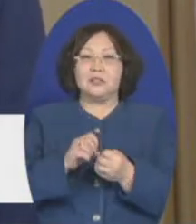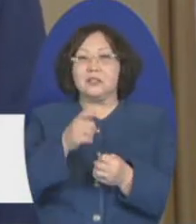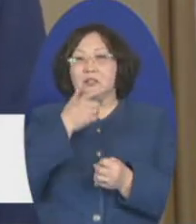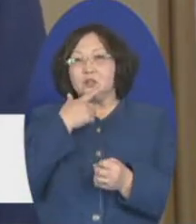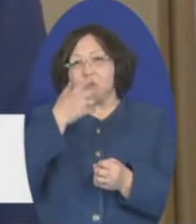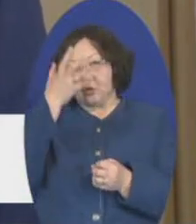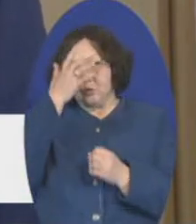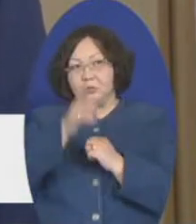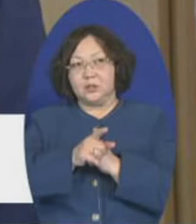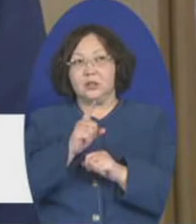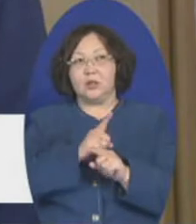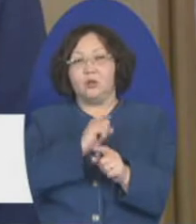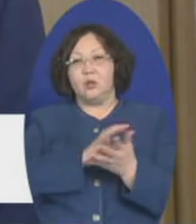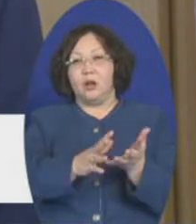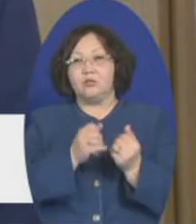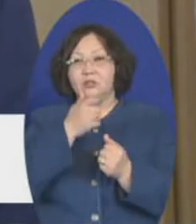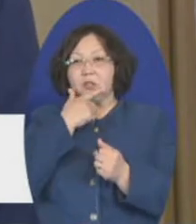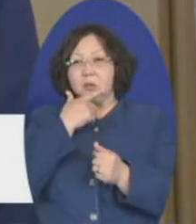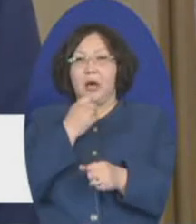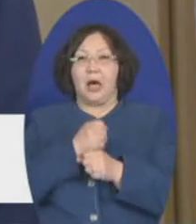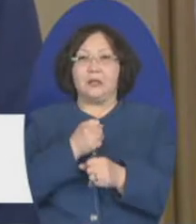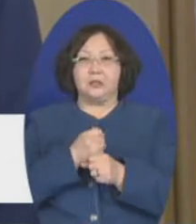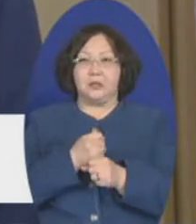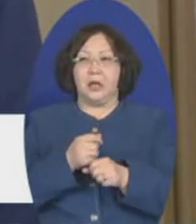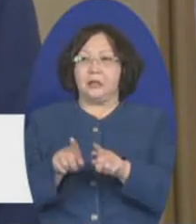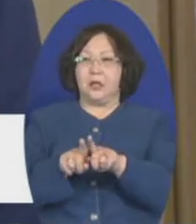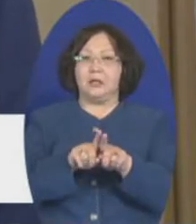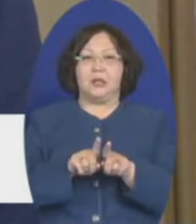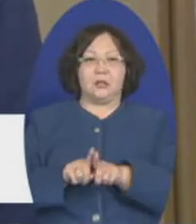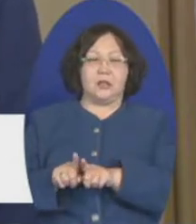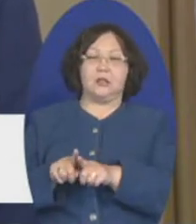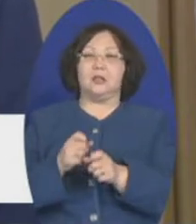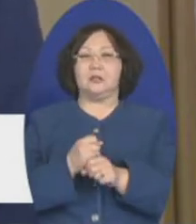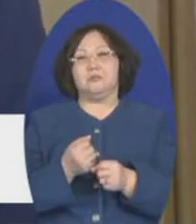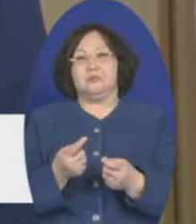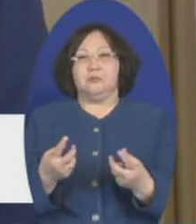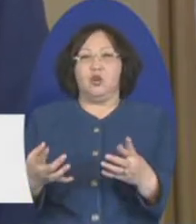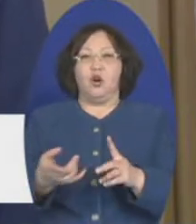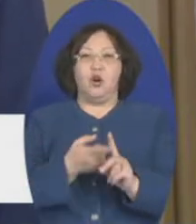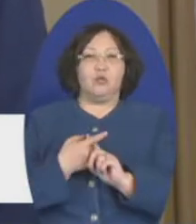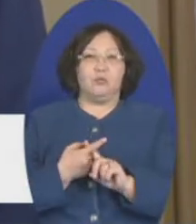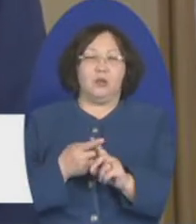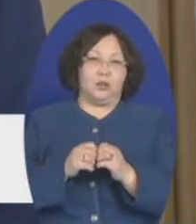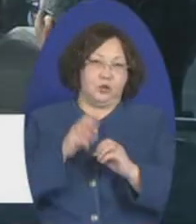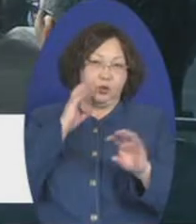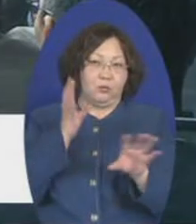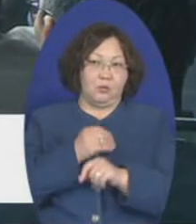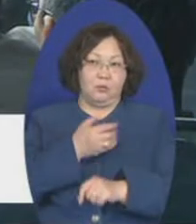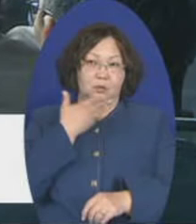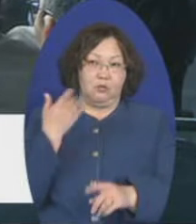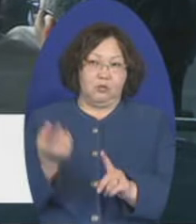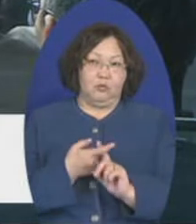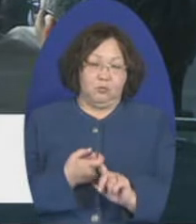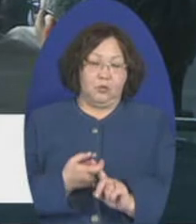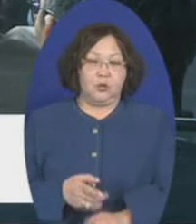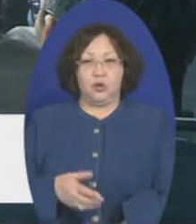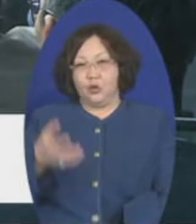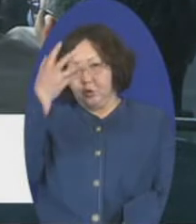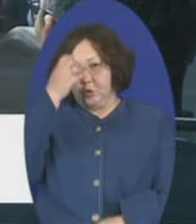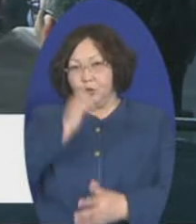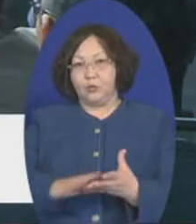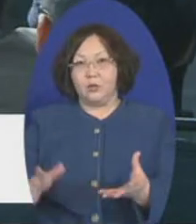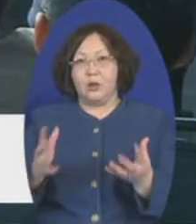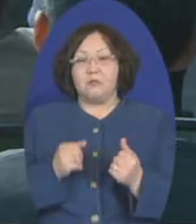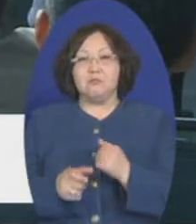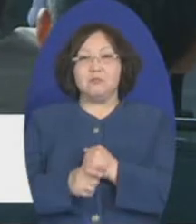нь ажлууд давхцдаг. А холбох ажил огт хийгддэггүй дээр нь бол холбоотой. Түүнчлэн төрийн худалдан